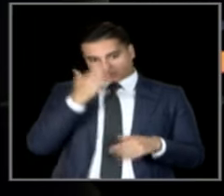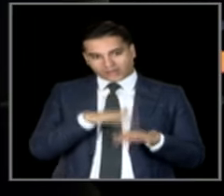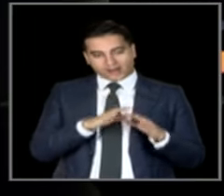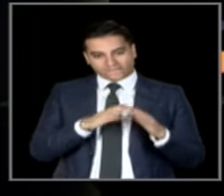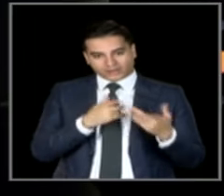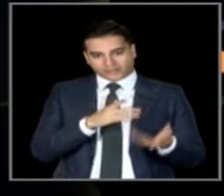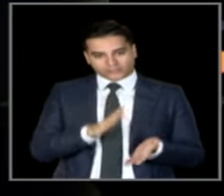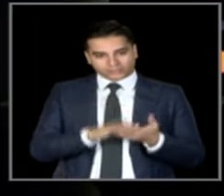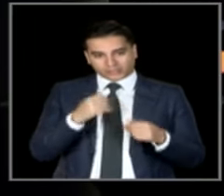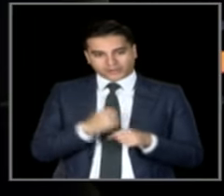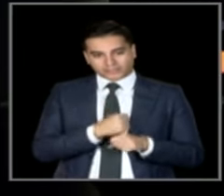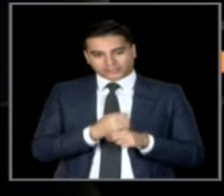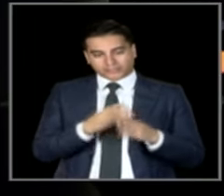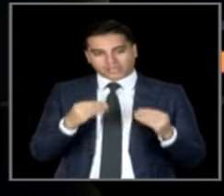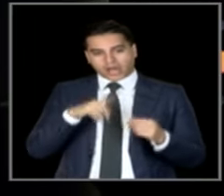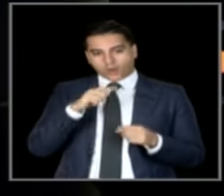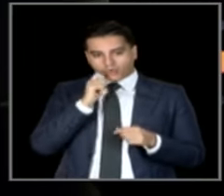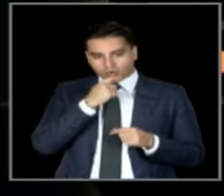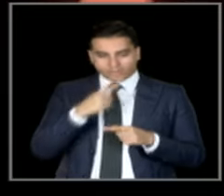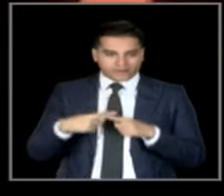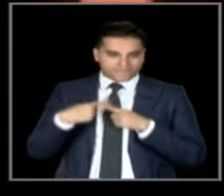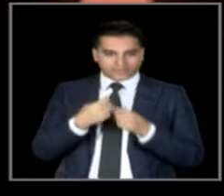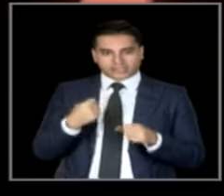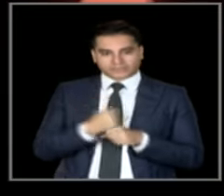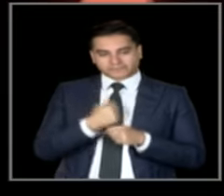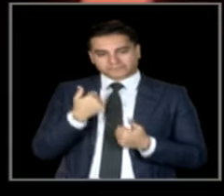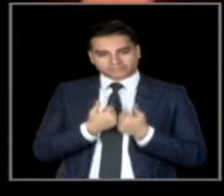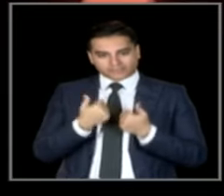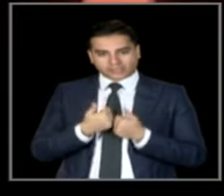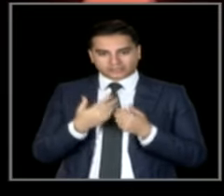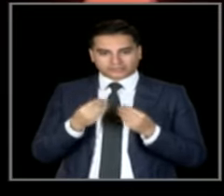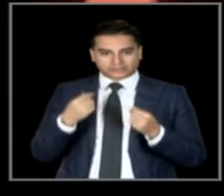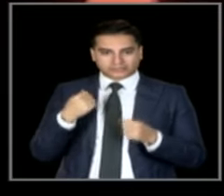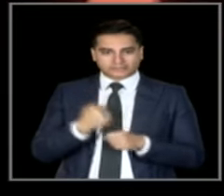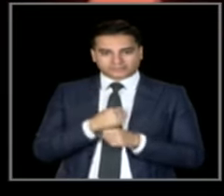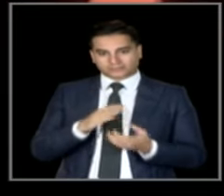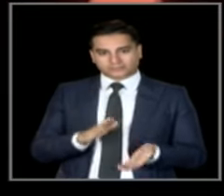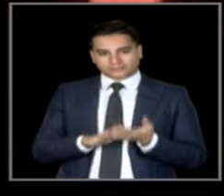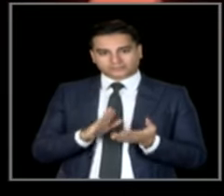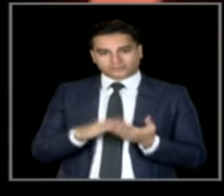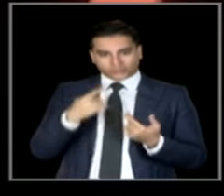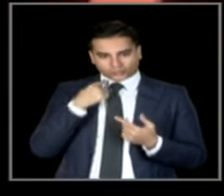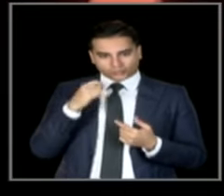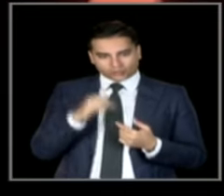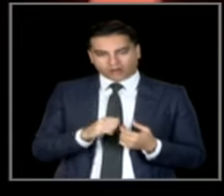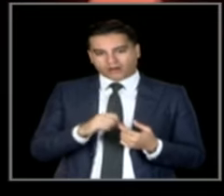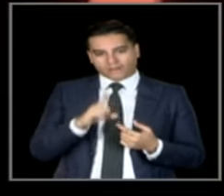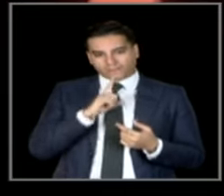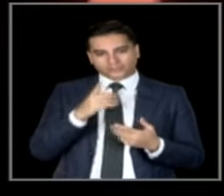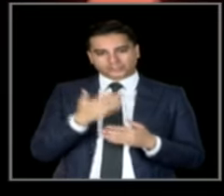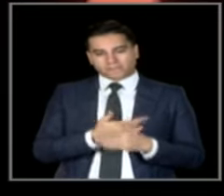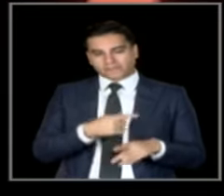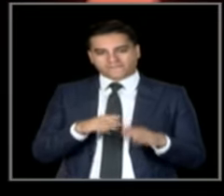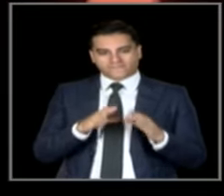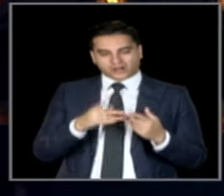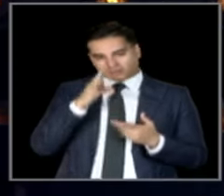مقصروش في اي حاجه من اول يوم استعداد وسط الامتحانات وسط كل حاجه يعني الخساره مش مش سبب فريق او